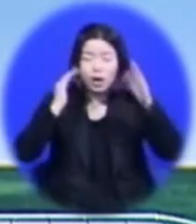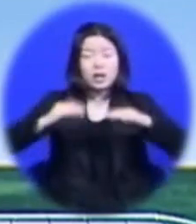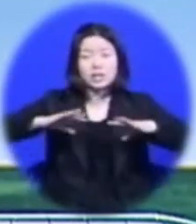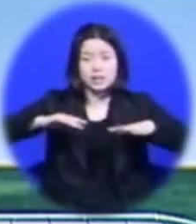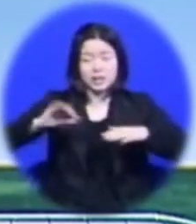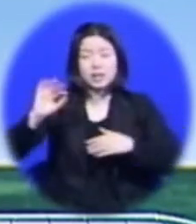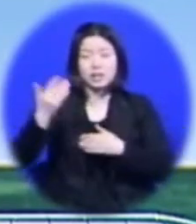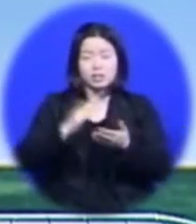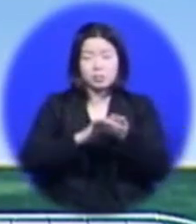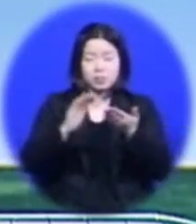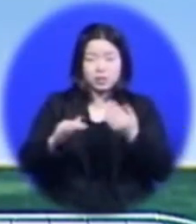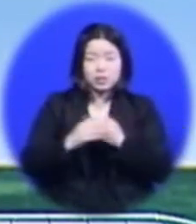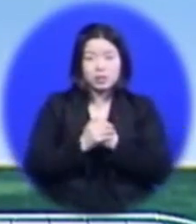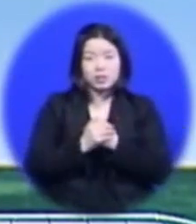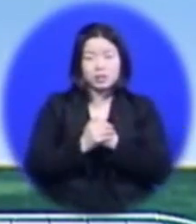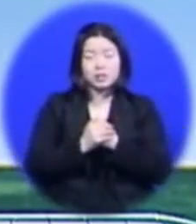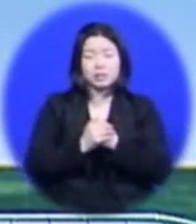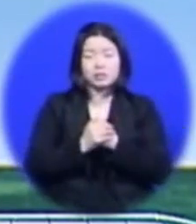자랑이고